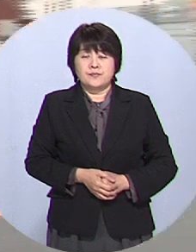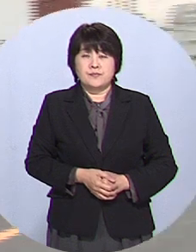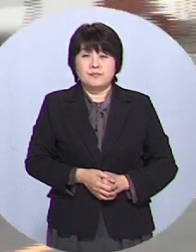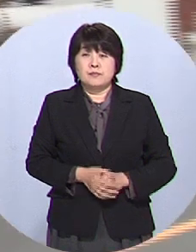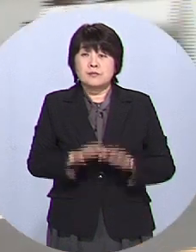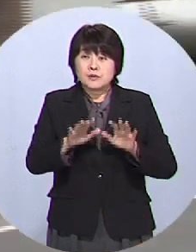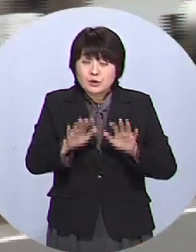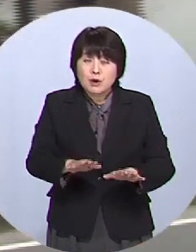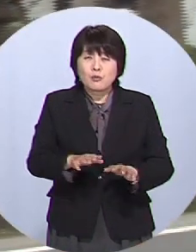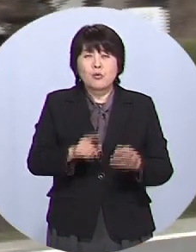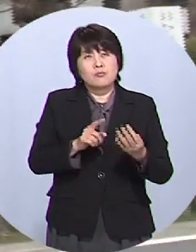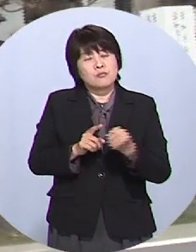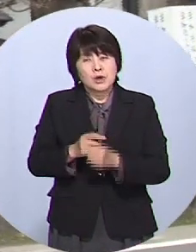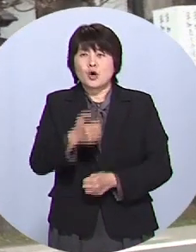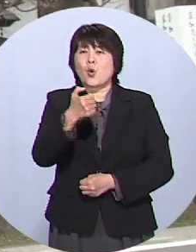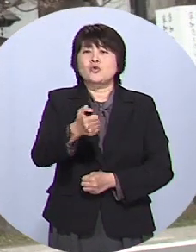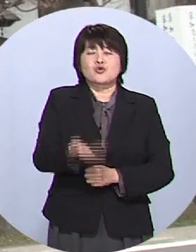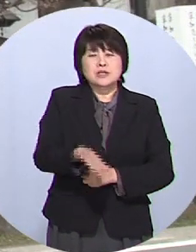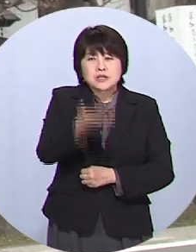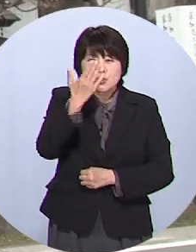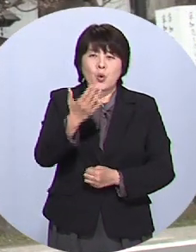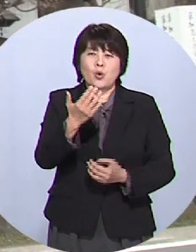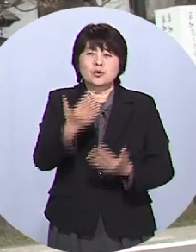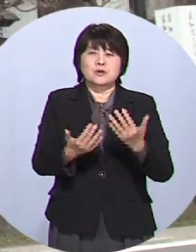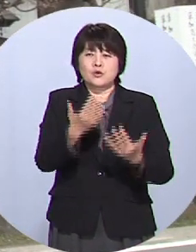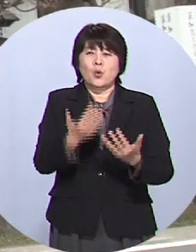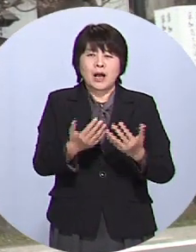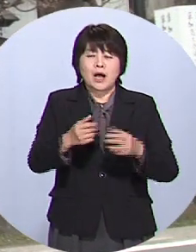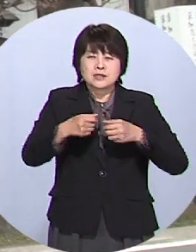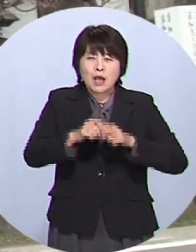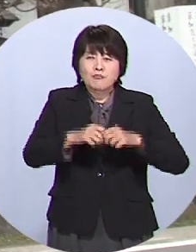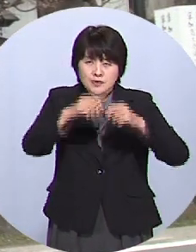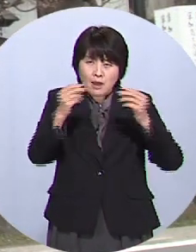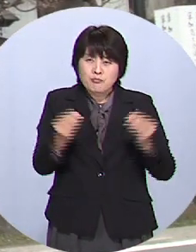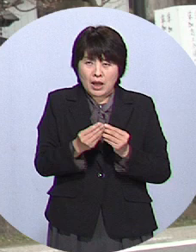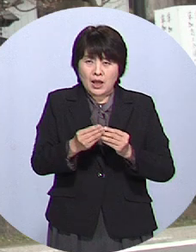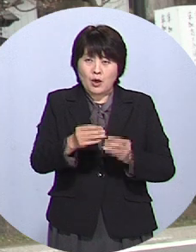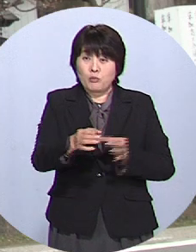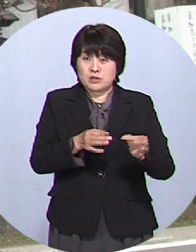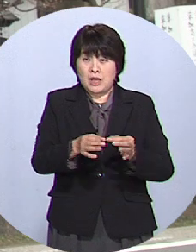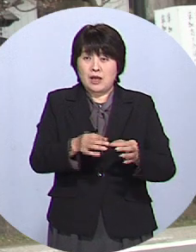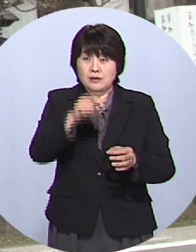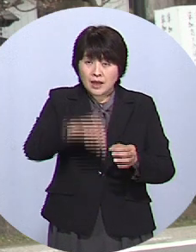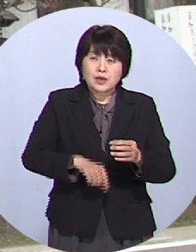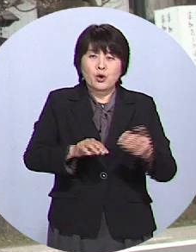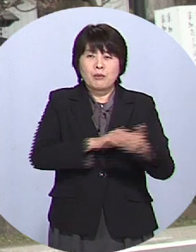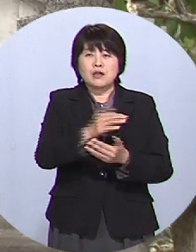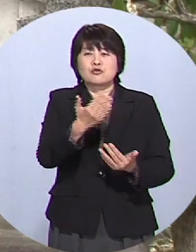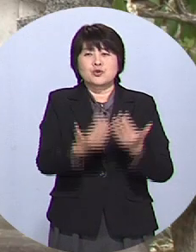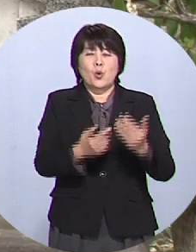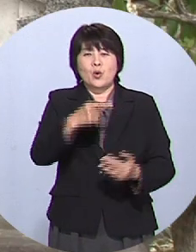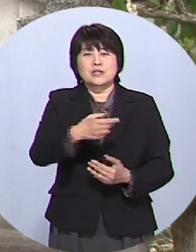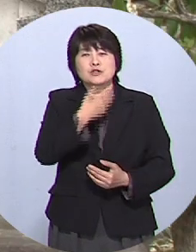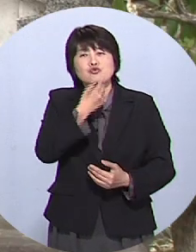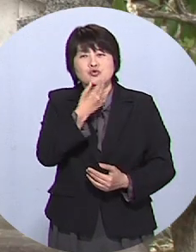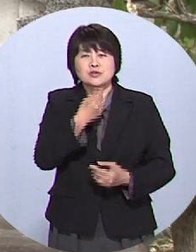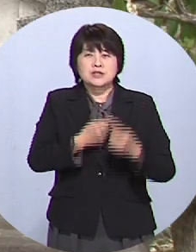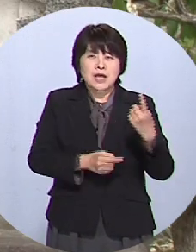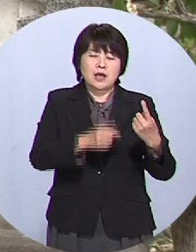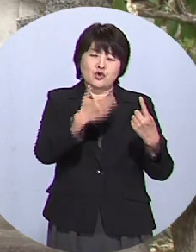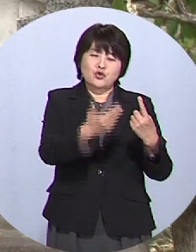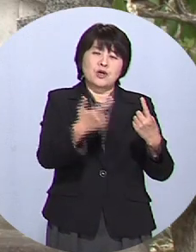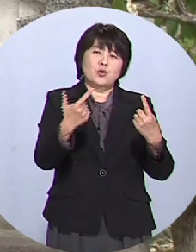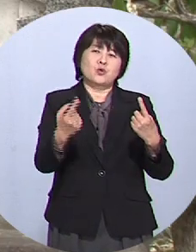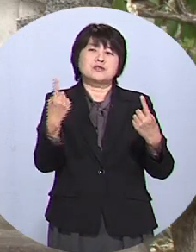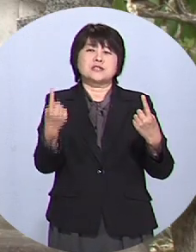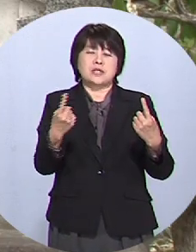現在でも50軒以上ある草加せんべい店の一つ、丸草一福。1961年、も